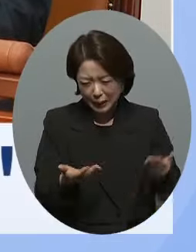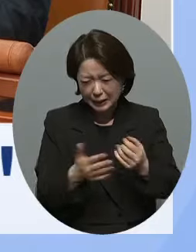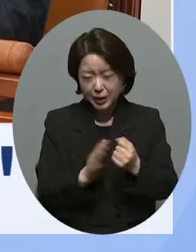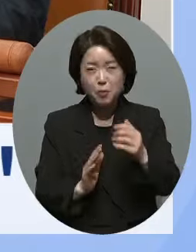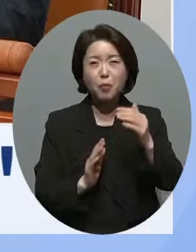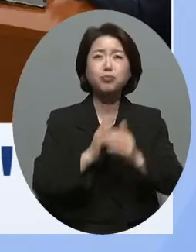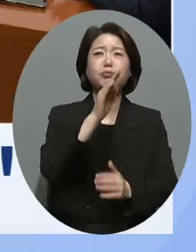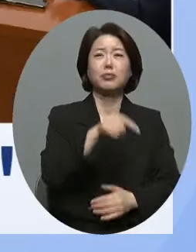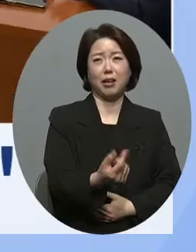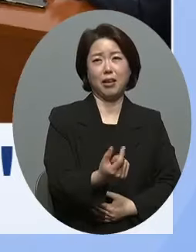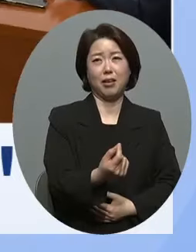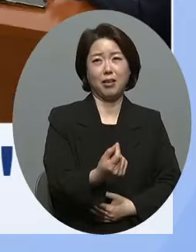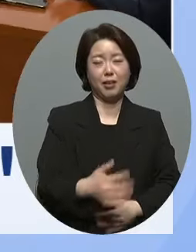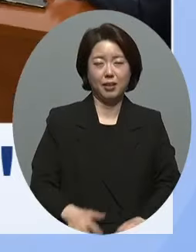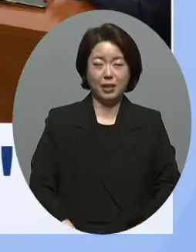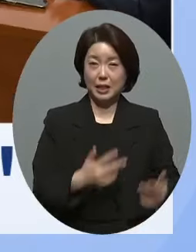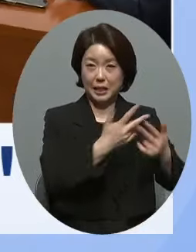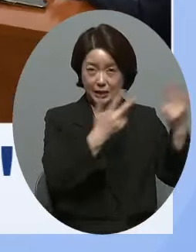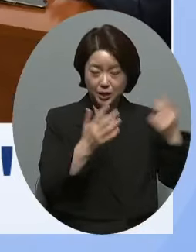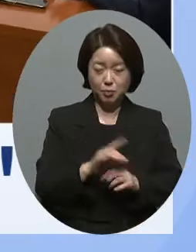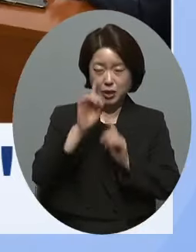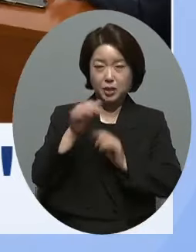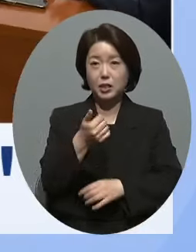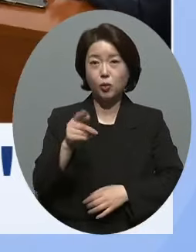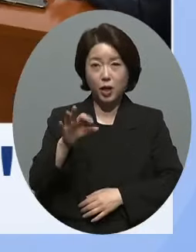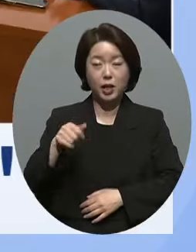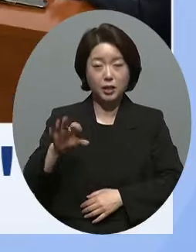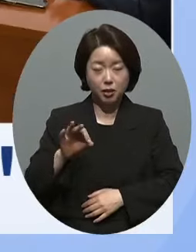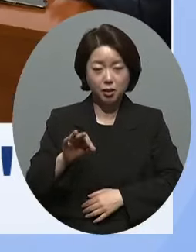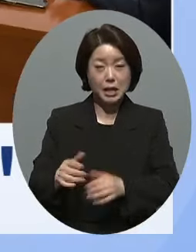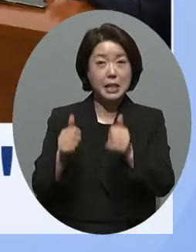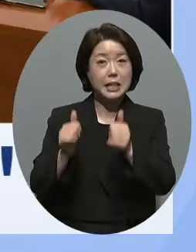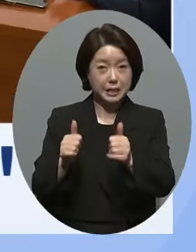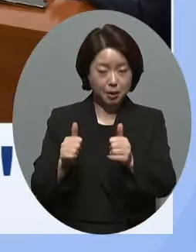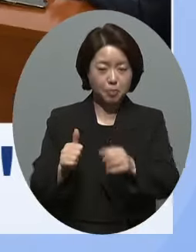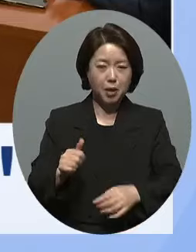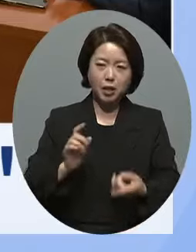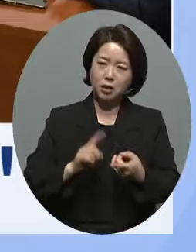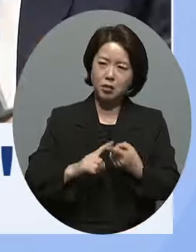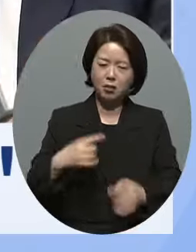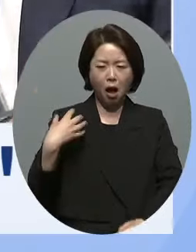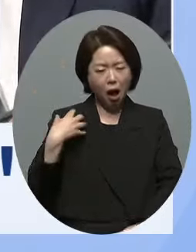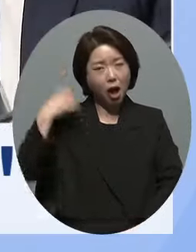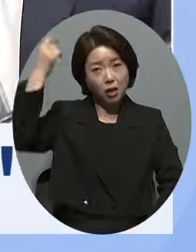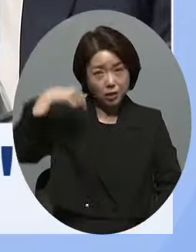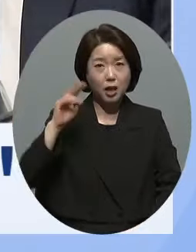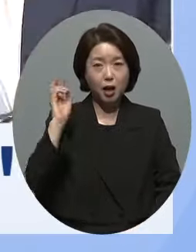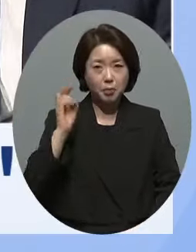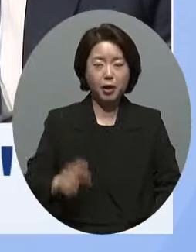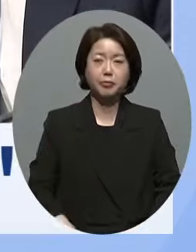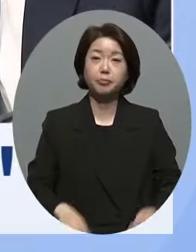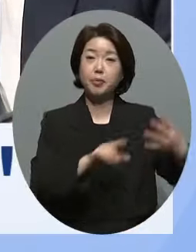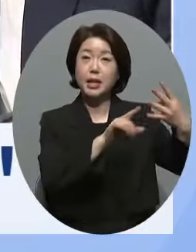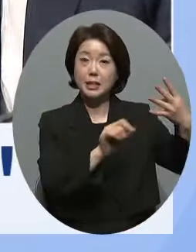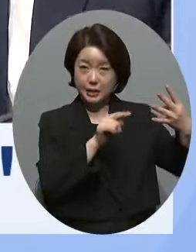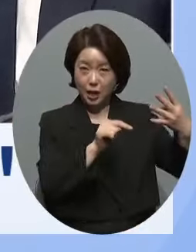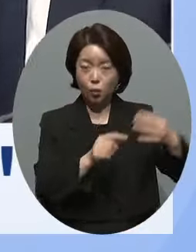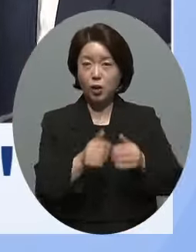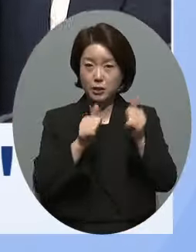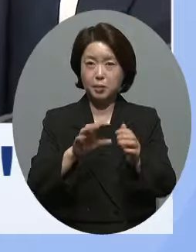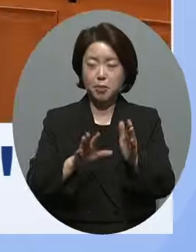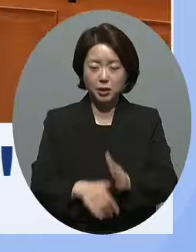이재명 대표가 자신의 6월달 재판 이화영 지사의 재판이 거기에대 자꾸 압박감을 느끼는 거 같은데 4월 재판에서 이런 말을 했었다고 해요 변호인이